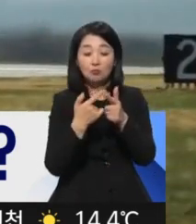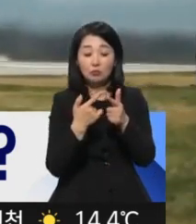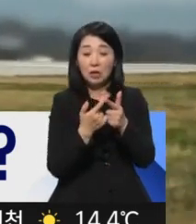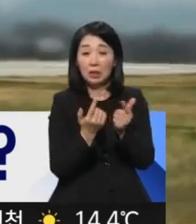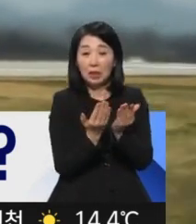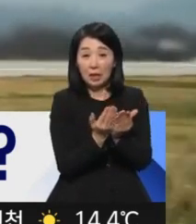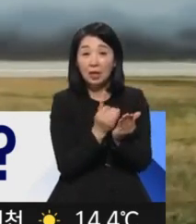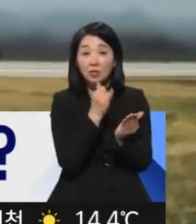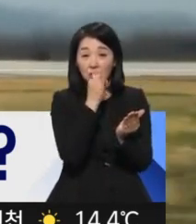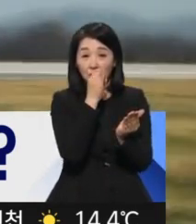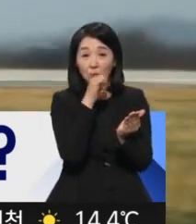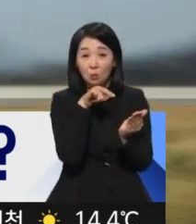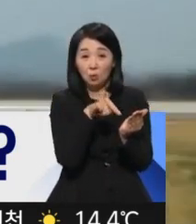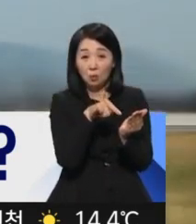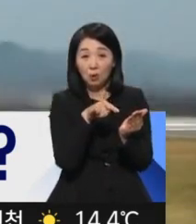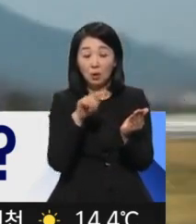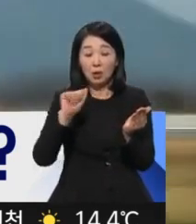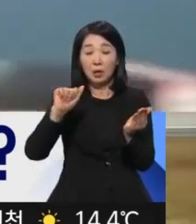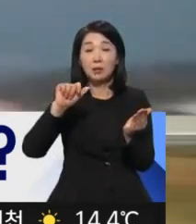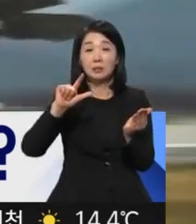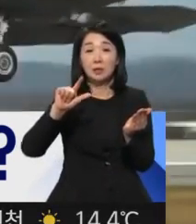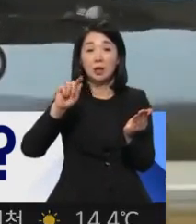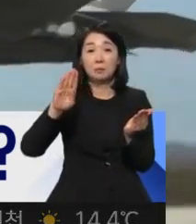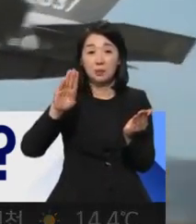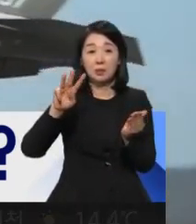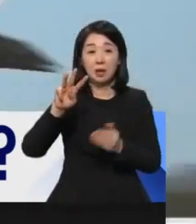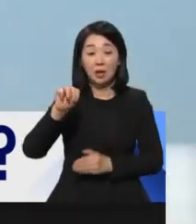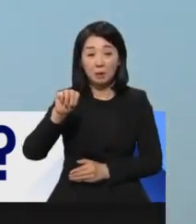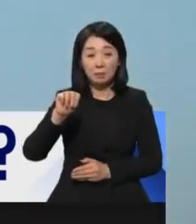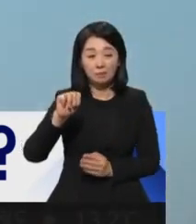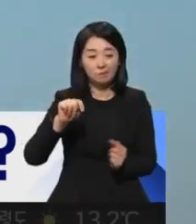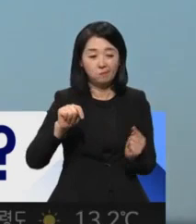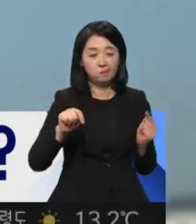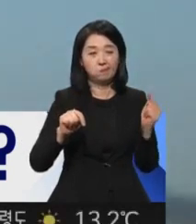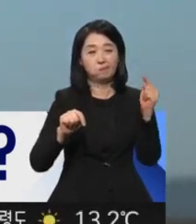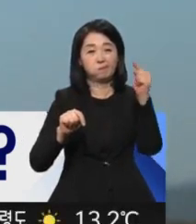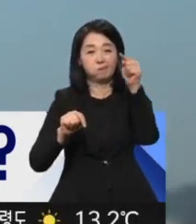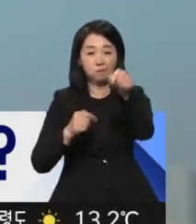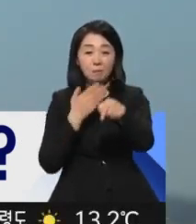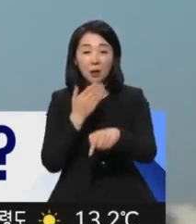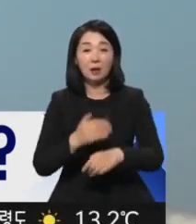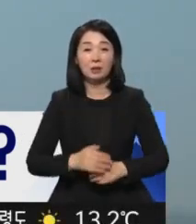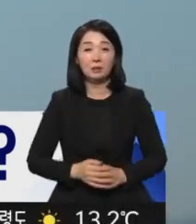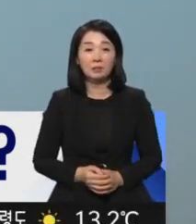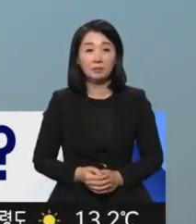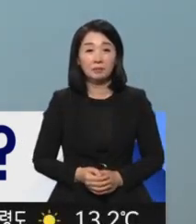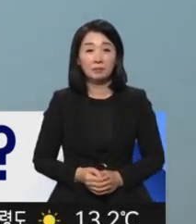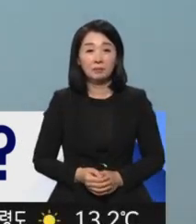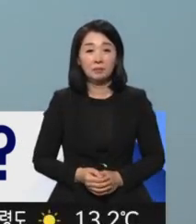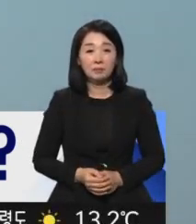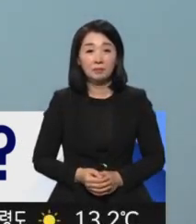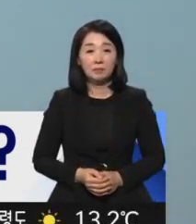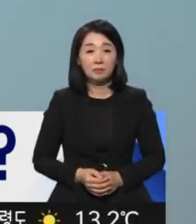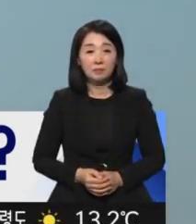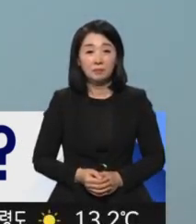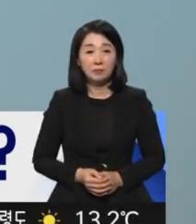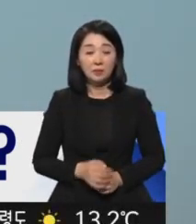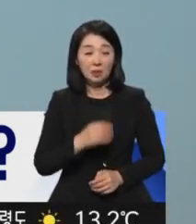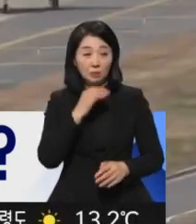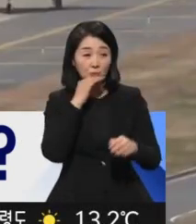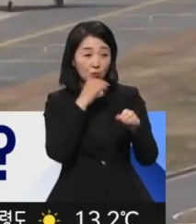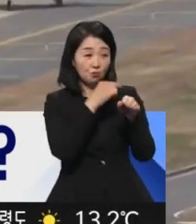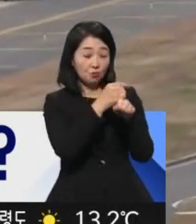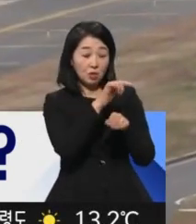사실상 그 SLBM, 잠수함 발사 탄도미사일이 발사가 가능한 잠수함입니다. 그래서 아마 북한의